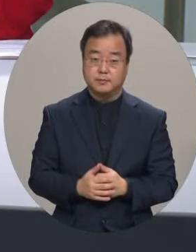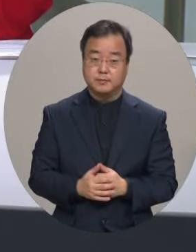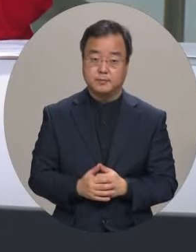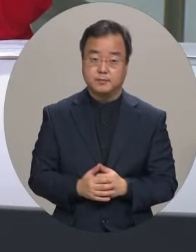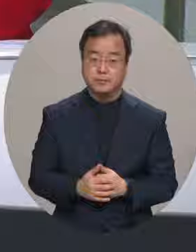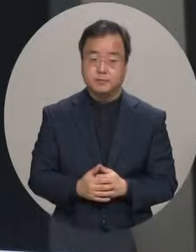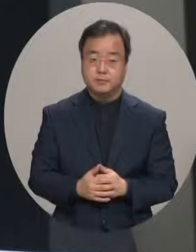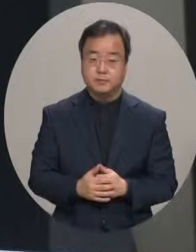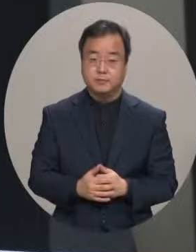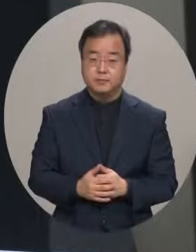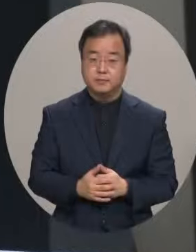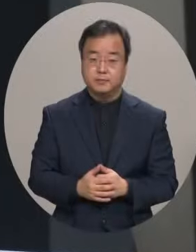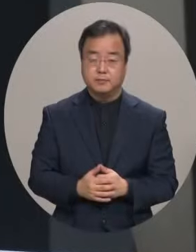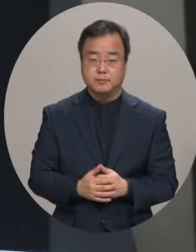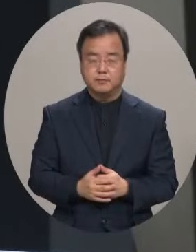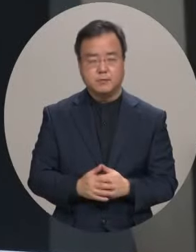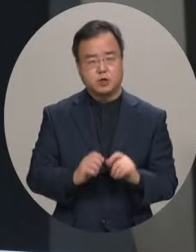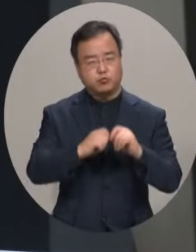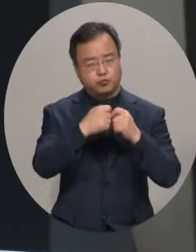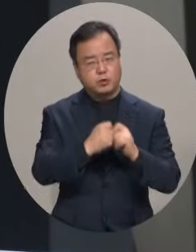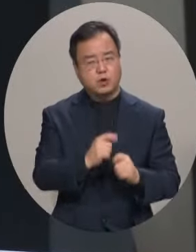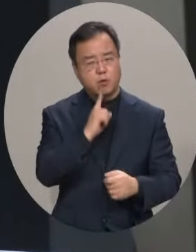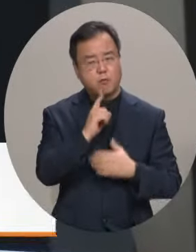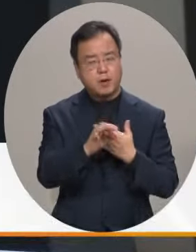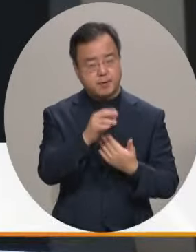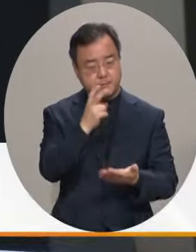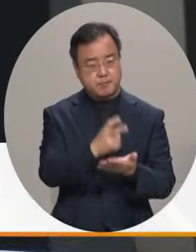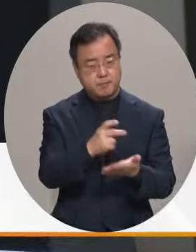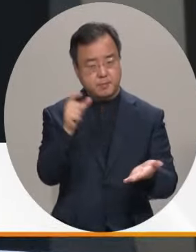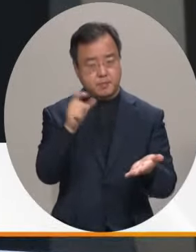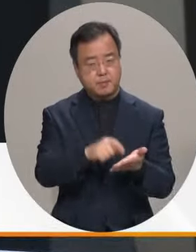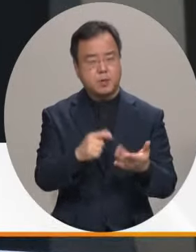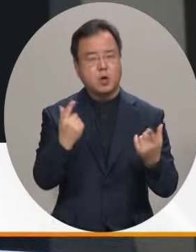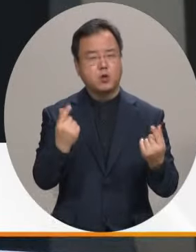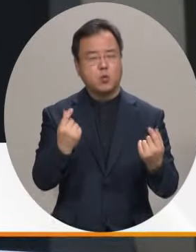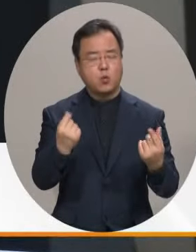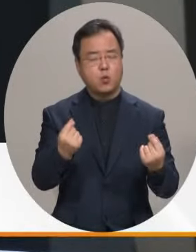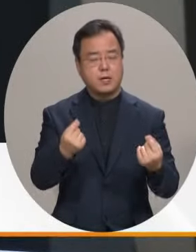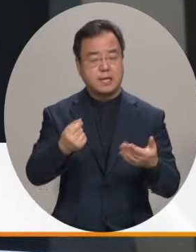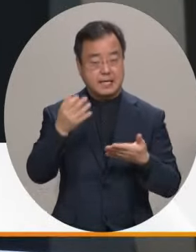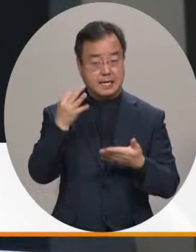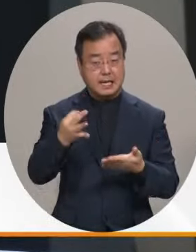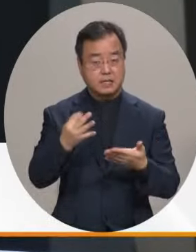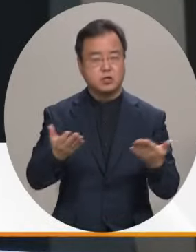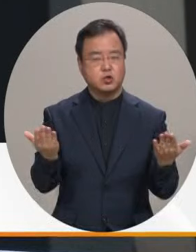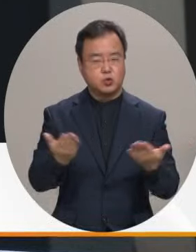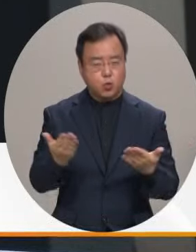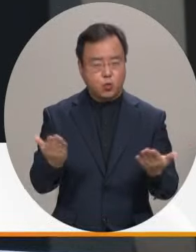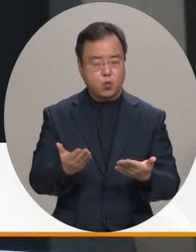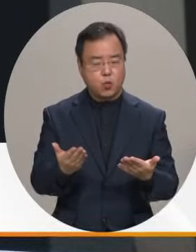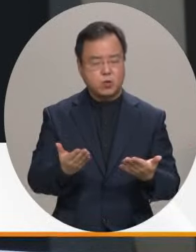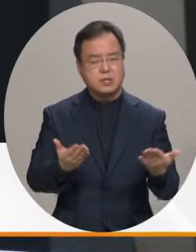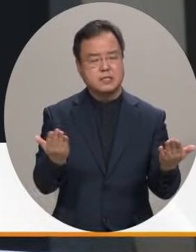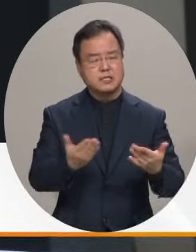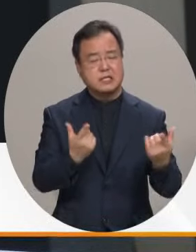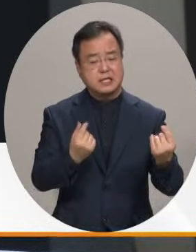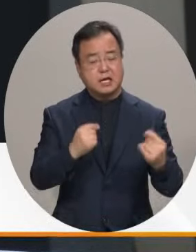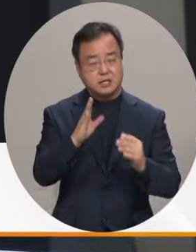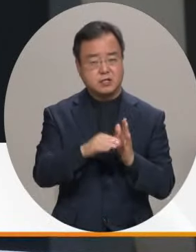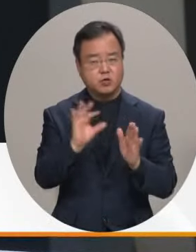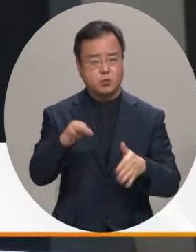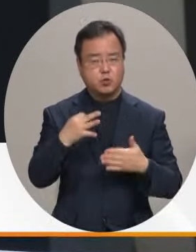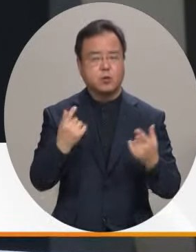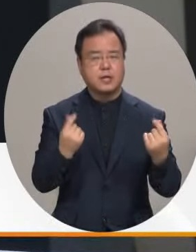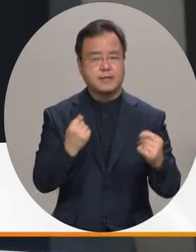어 동일 구체적으로 법에 정해져 있는 동일가치 노동 동일 인금 원칙의 실현이 필요하고요 성별